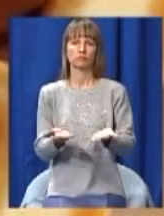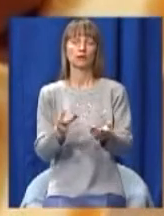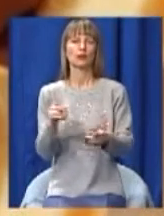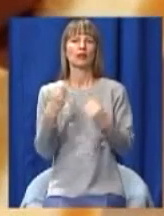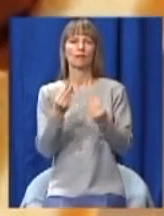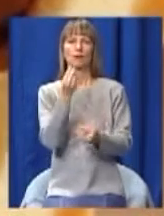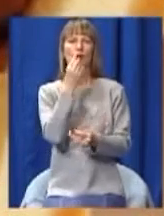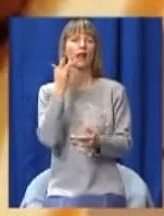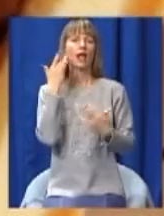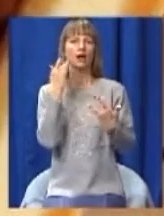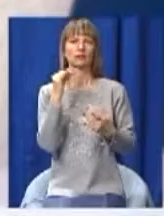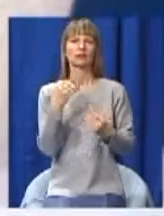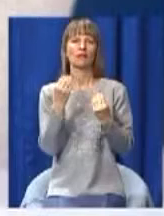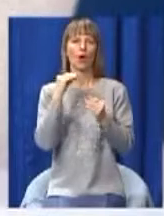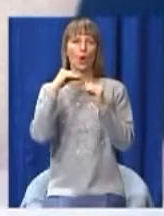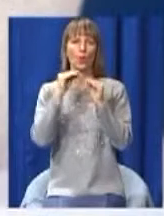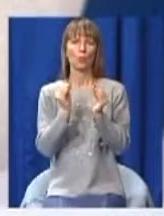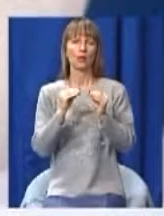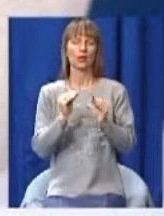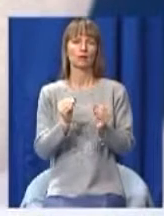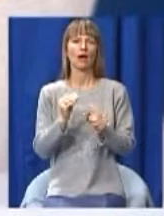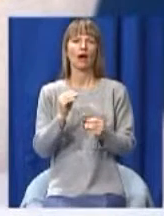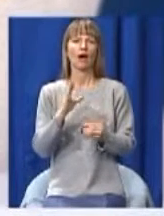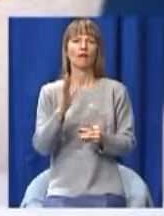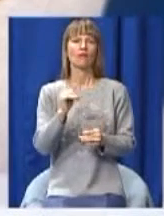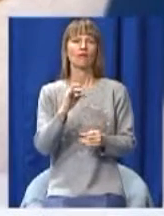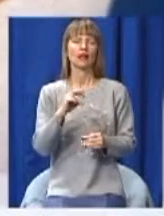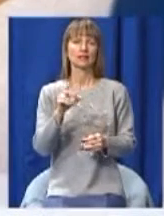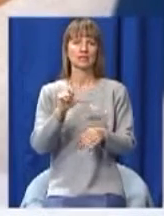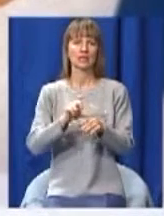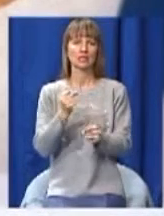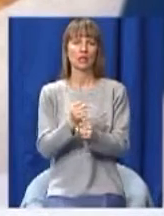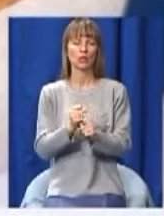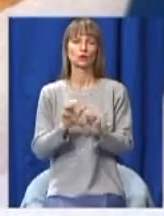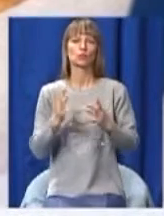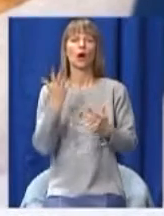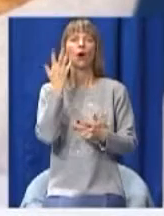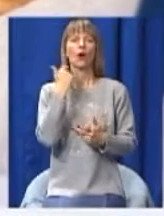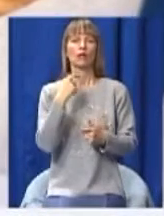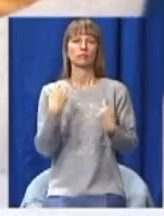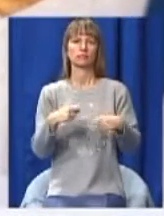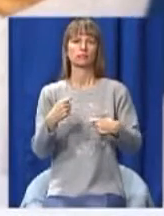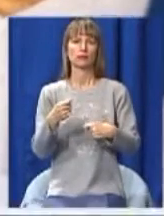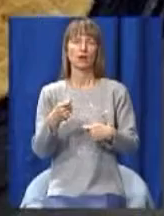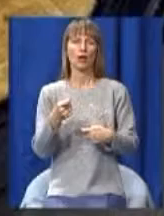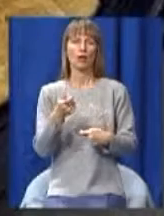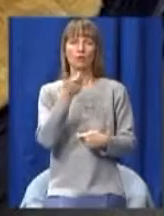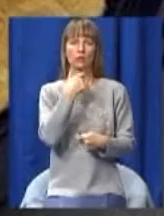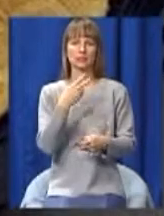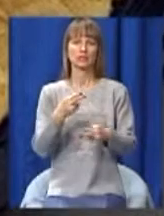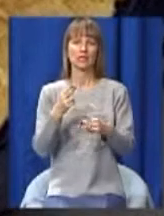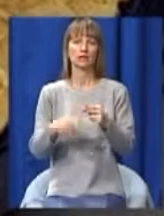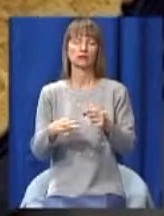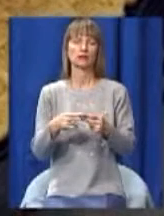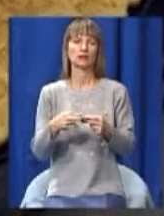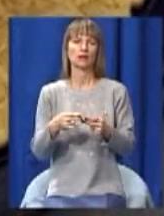продукту легкості та робила його хрумким. Вафельний стаканчик теж створили випадково. Коли у продавця морозива закінчився посуд, йому на